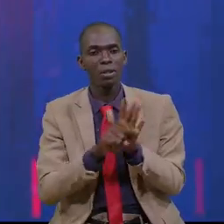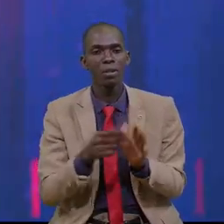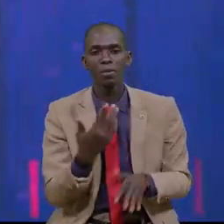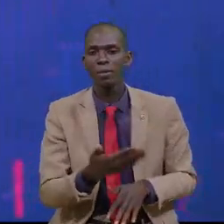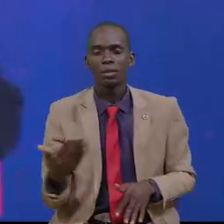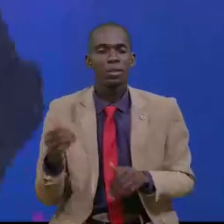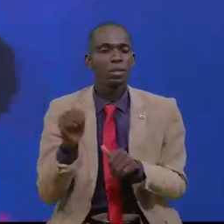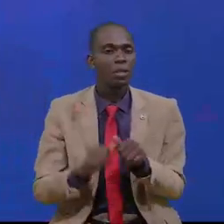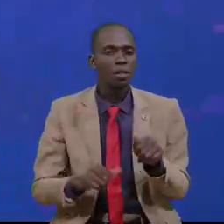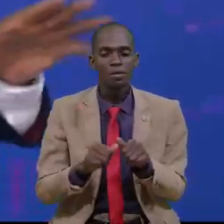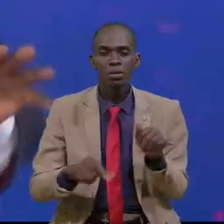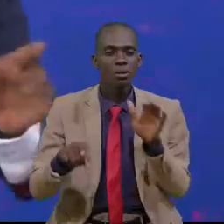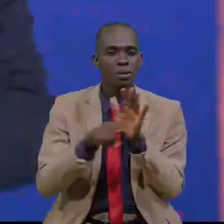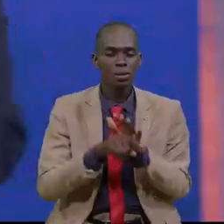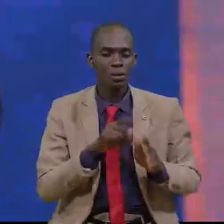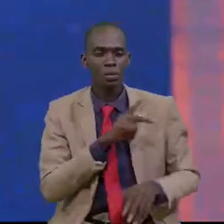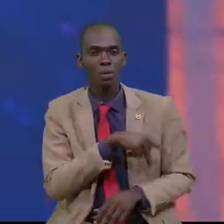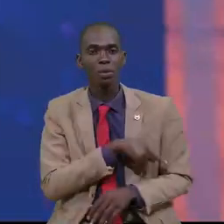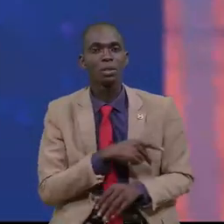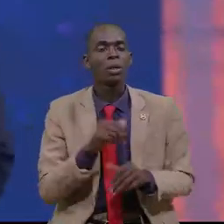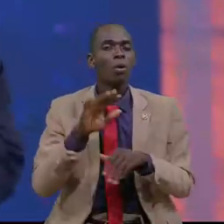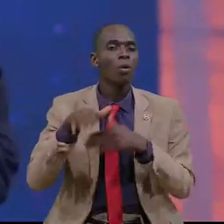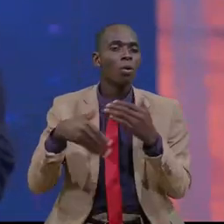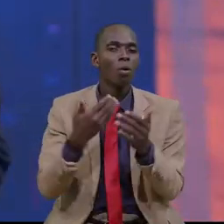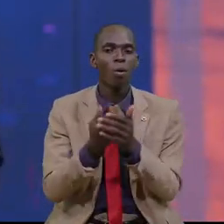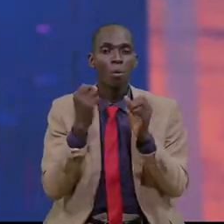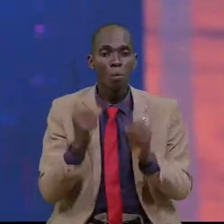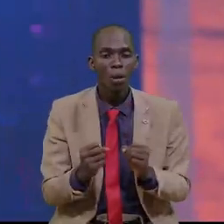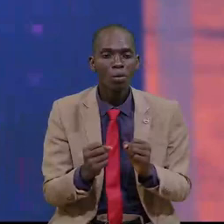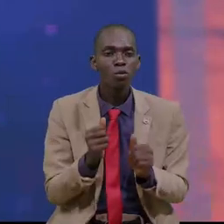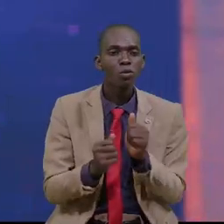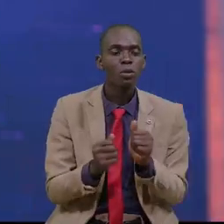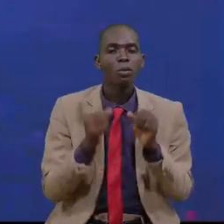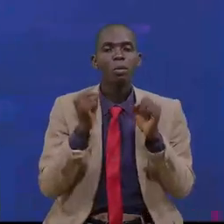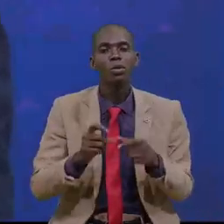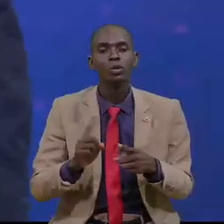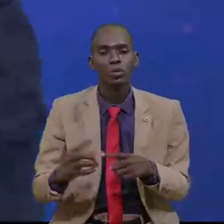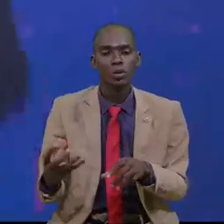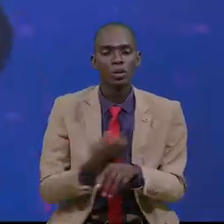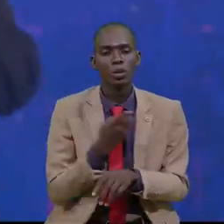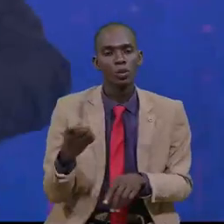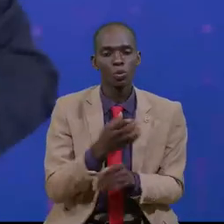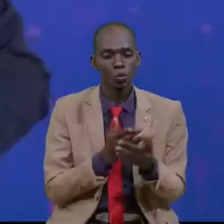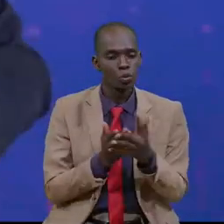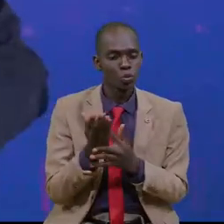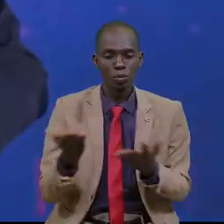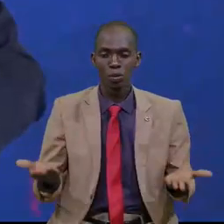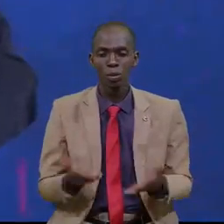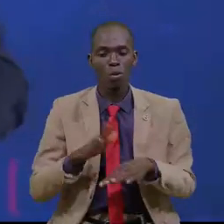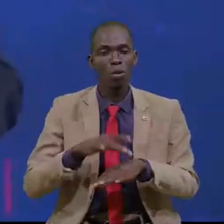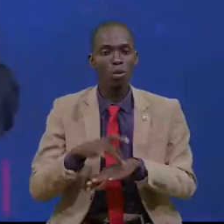chose négative, toute personnalité négative, tout pouvoir, pouvoir pour te porter sur la